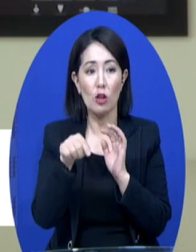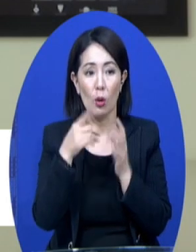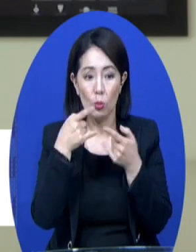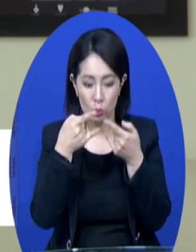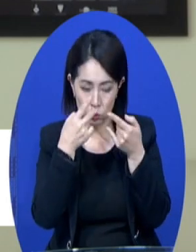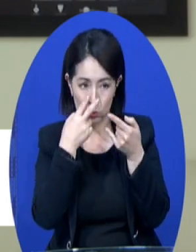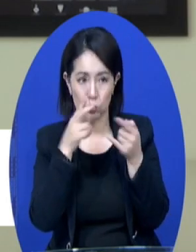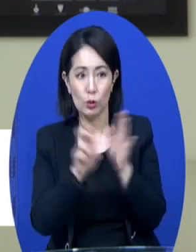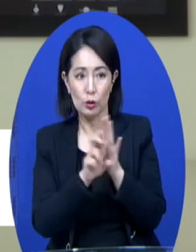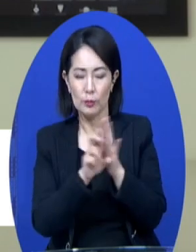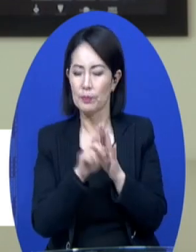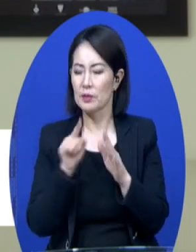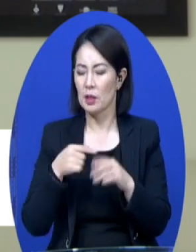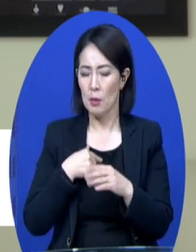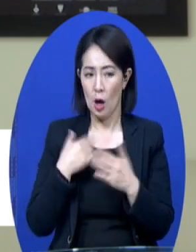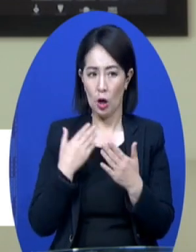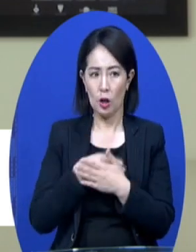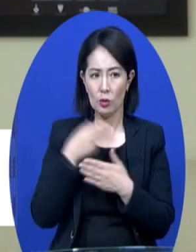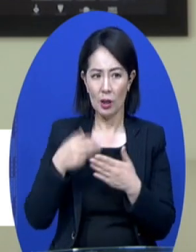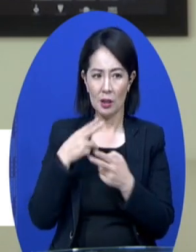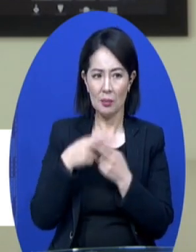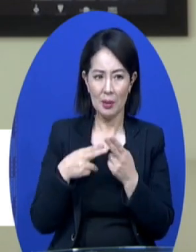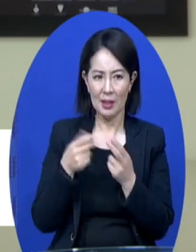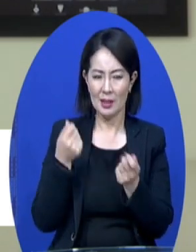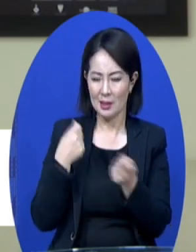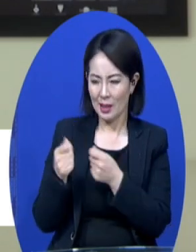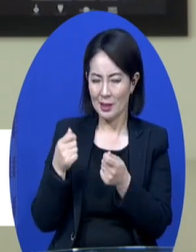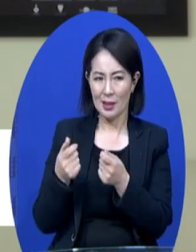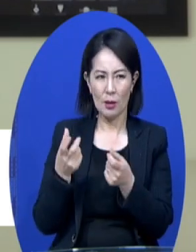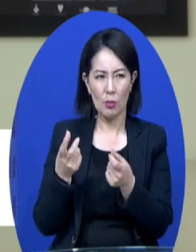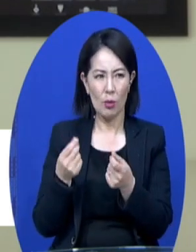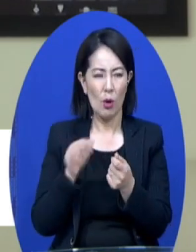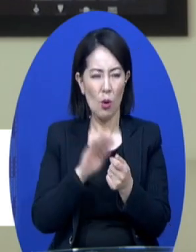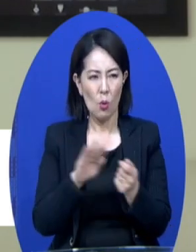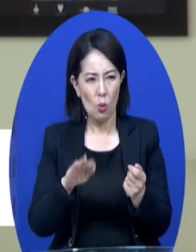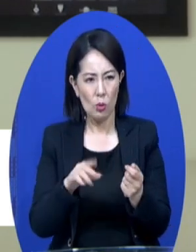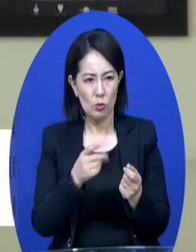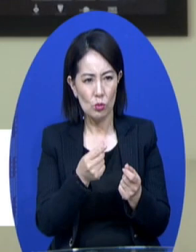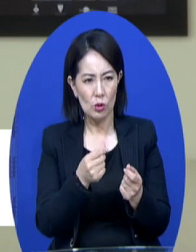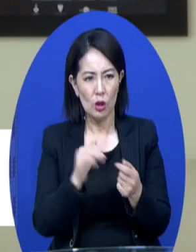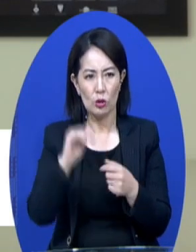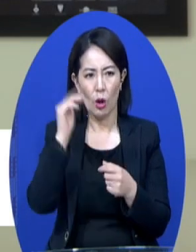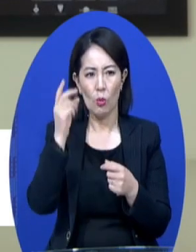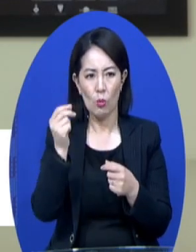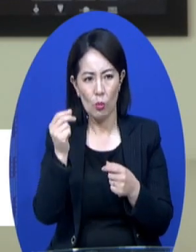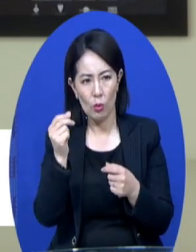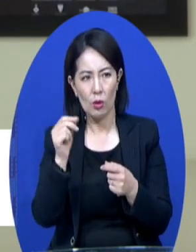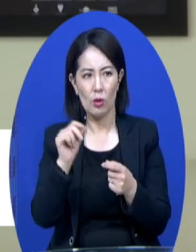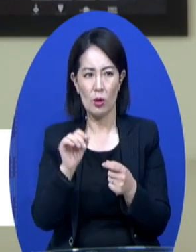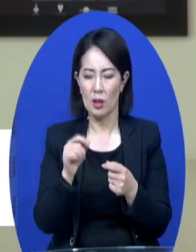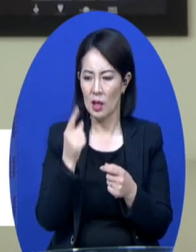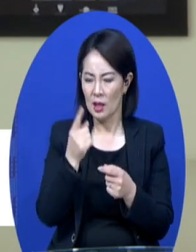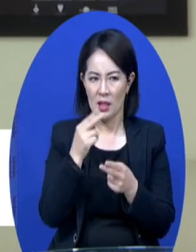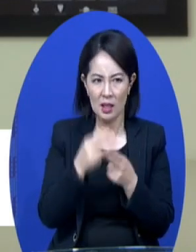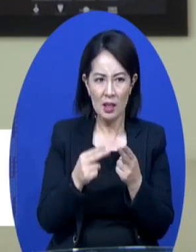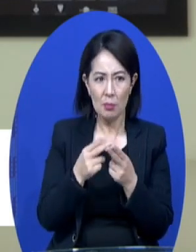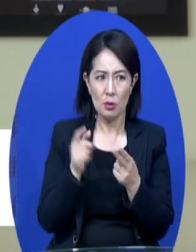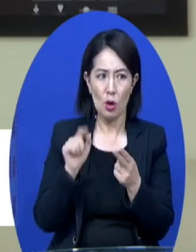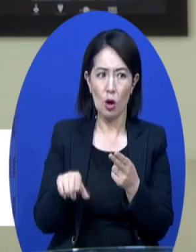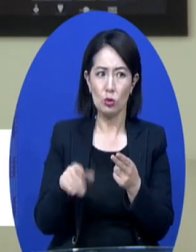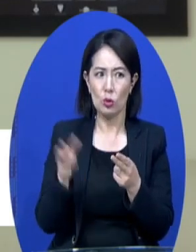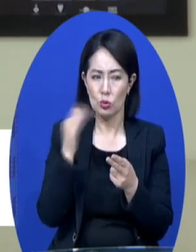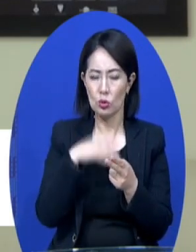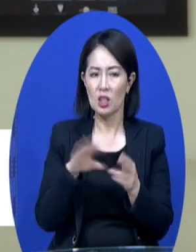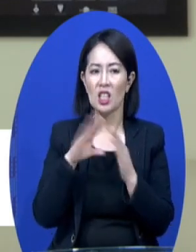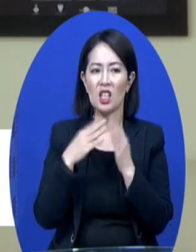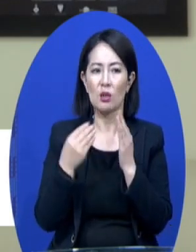бид хэд одоо нөгөө нэг кино театрын билет тасалбар ингэ борлуулахад ингэ одоо хүүхд том хүн ингэ бүгд вэ ингэ нэг нэгээр ингэ тасалж авдаг байсан бол одоо л яг